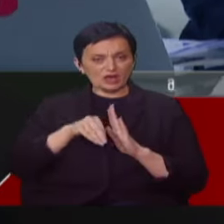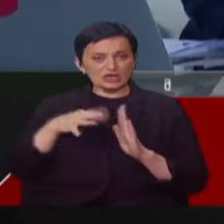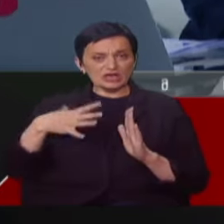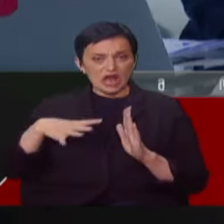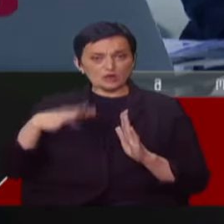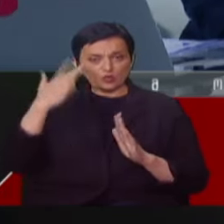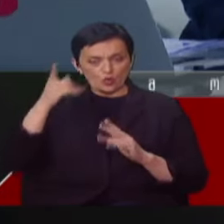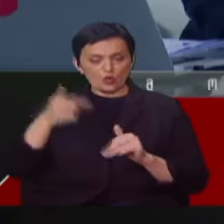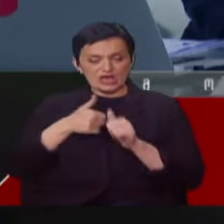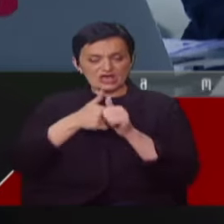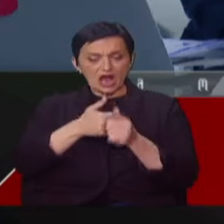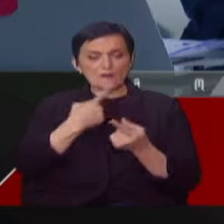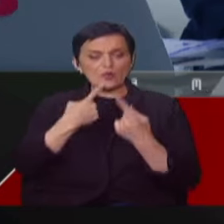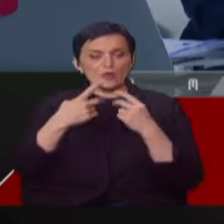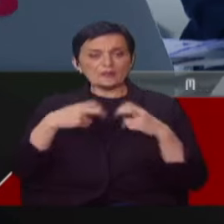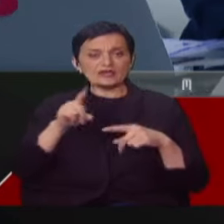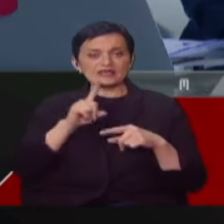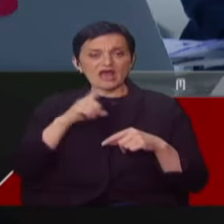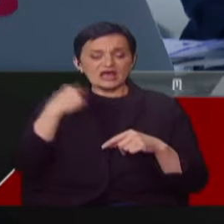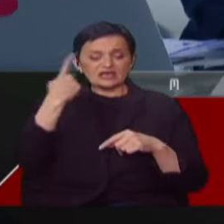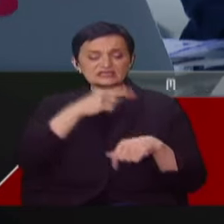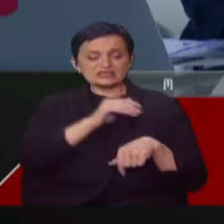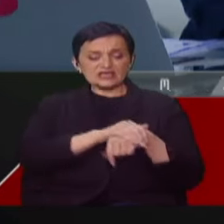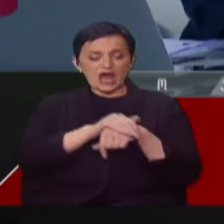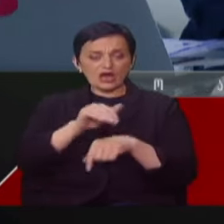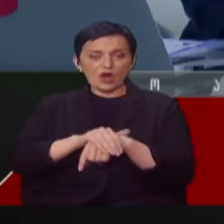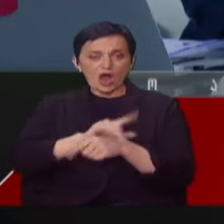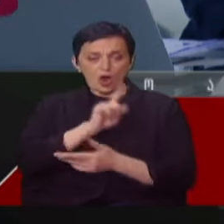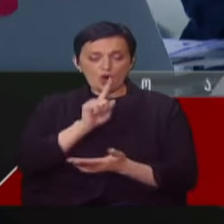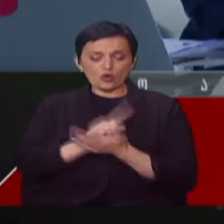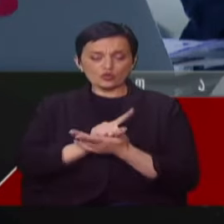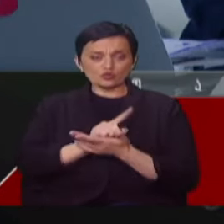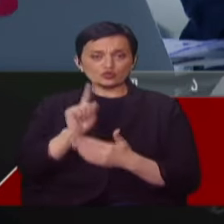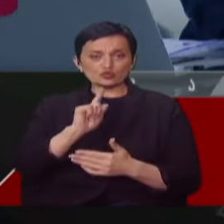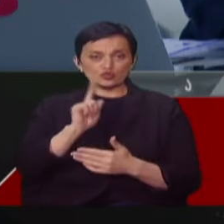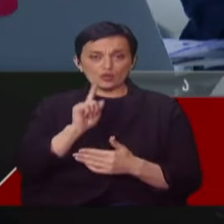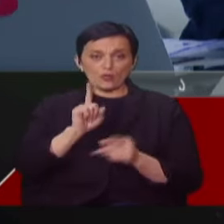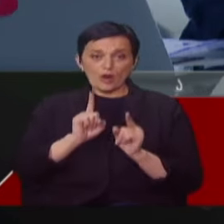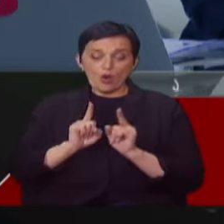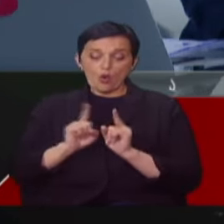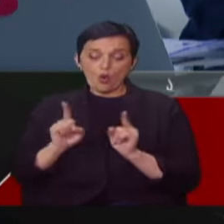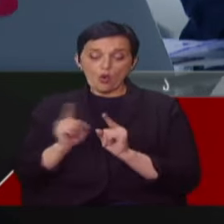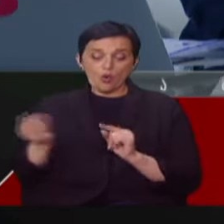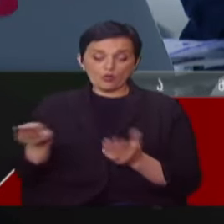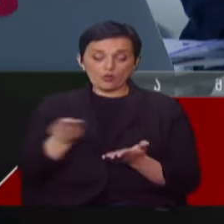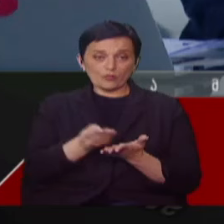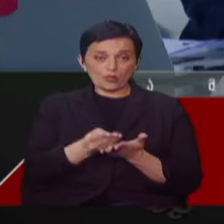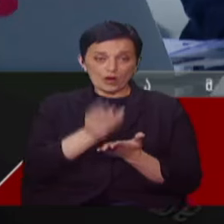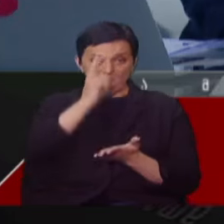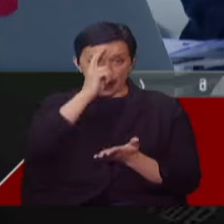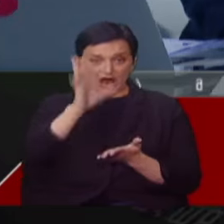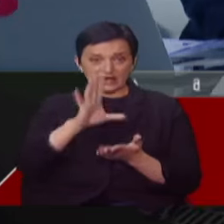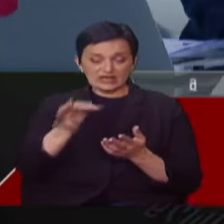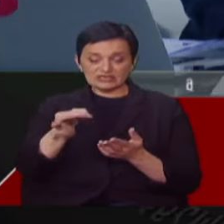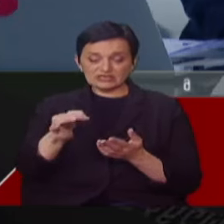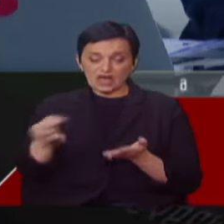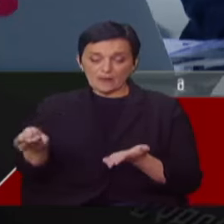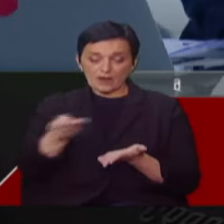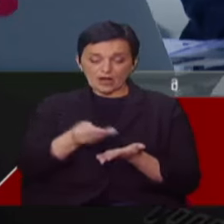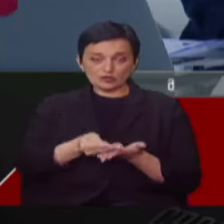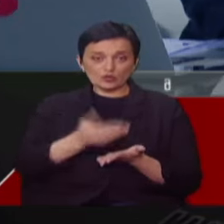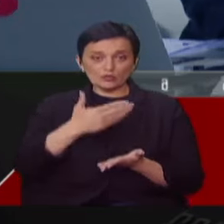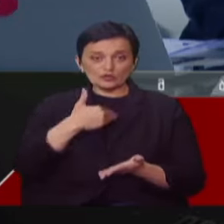ქართულ ოცნებას. რა სახის არგუმენტები არის აუცილებელი, რომ წარმოადგინოს ოპოზიციამ, სამოქალაქო საზოგადოებამ ან